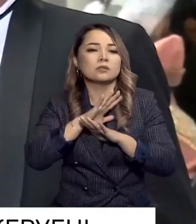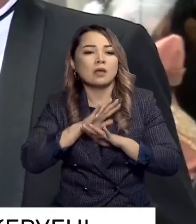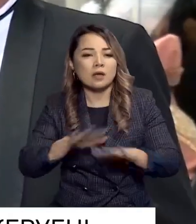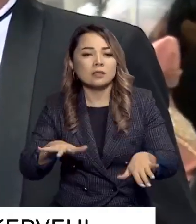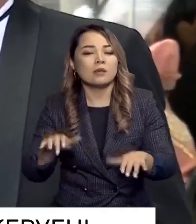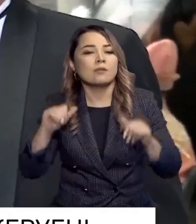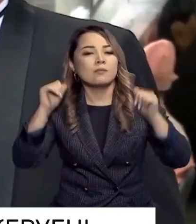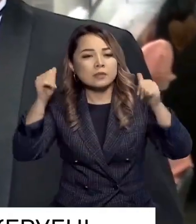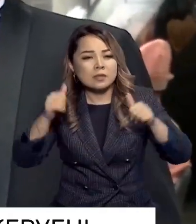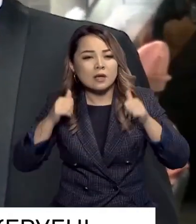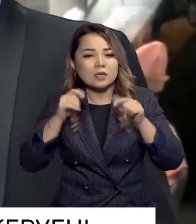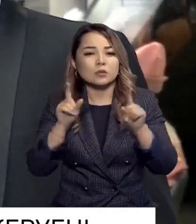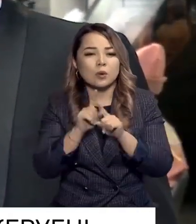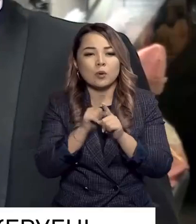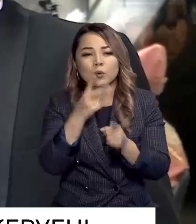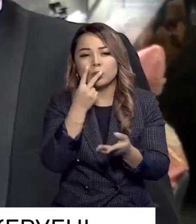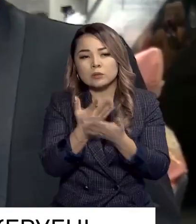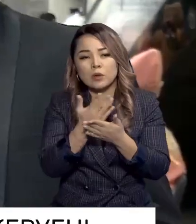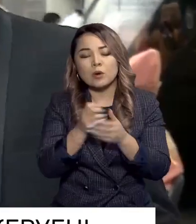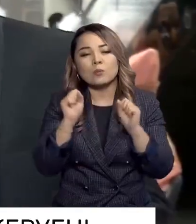беймәлім деректерді көре алады?